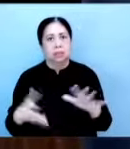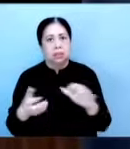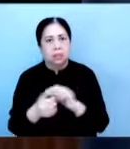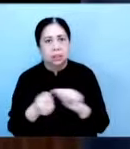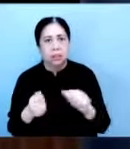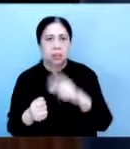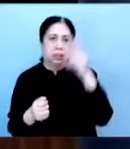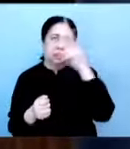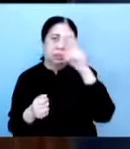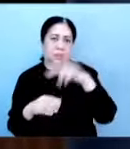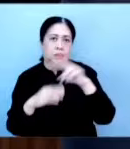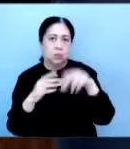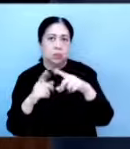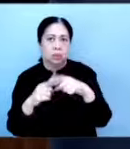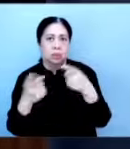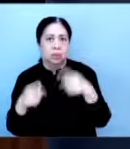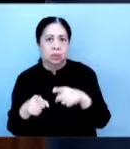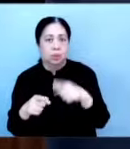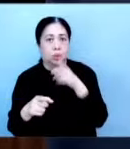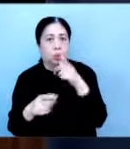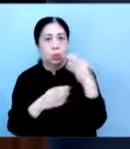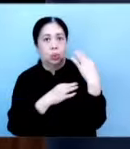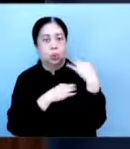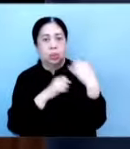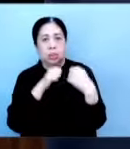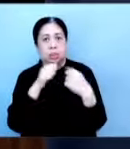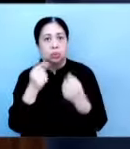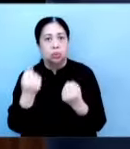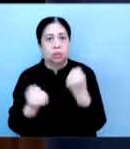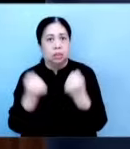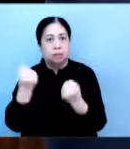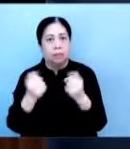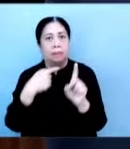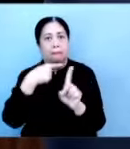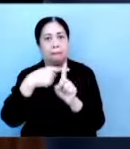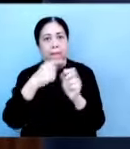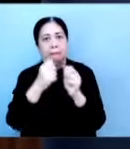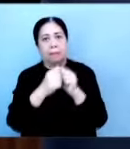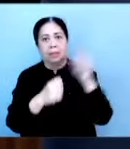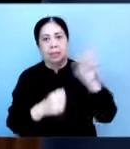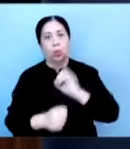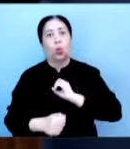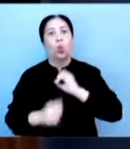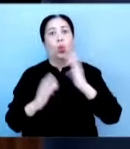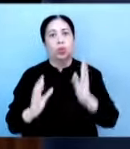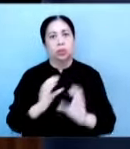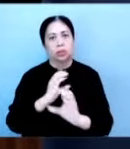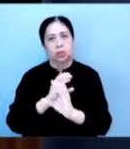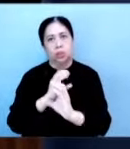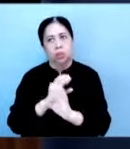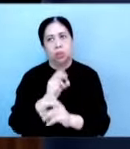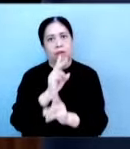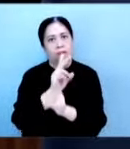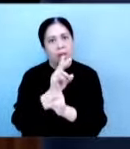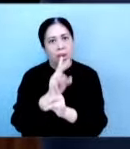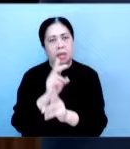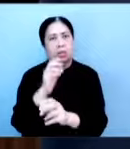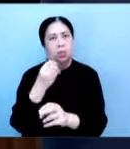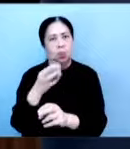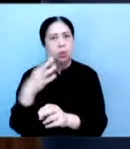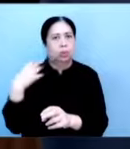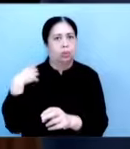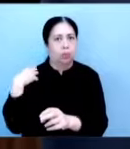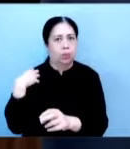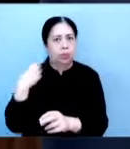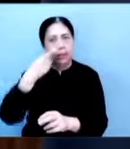imprudence yun Ano ang mananagot hindi lang yung driver kung hindi yung registered own ng sasakyan o yung kanyang employer kasi